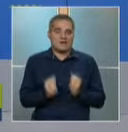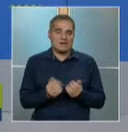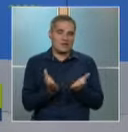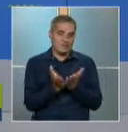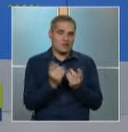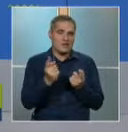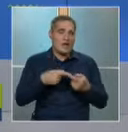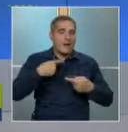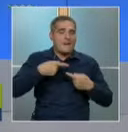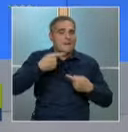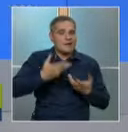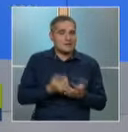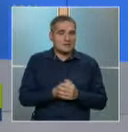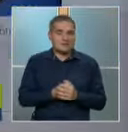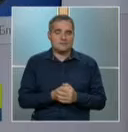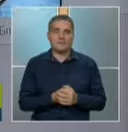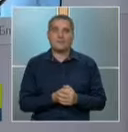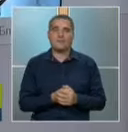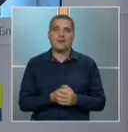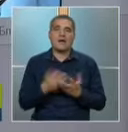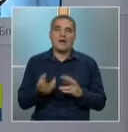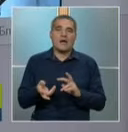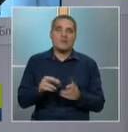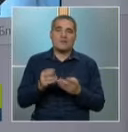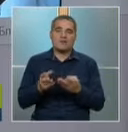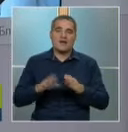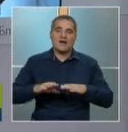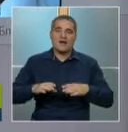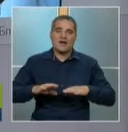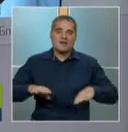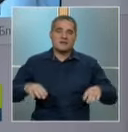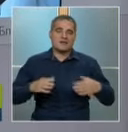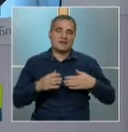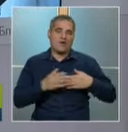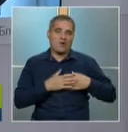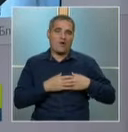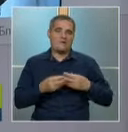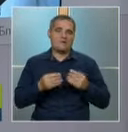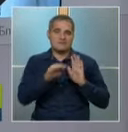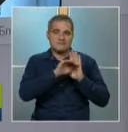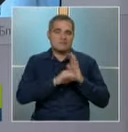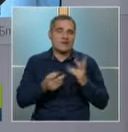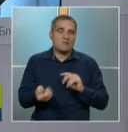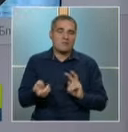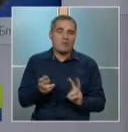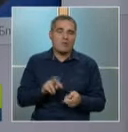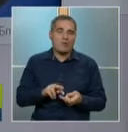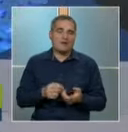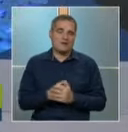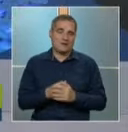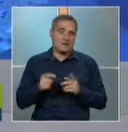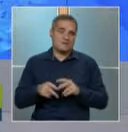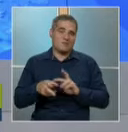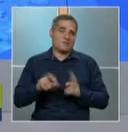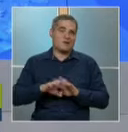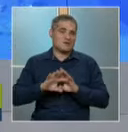да речем, една приказка или да му даде нещо. Как променя това в развитието на детето, в духовните му ценности? Това